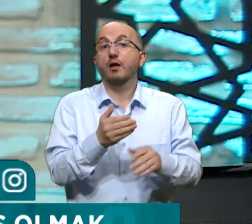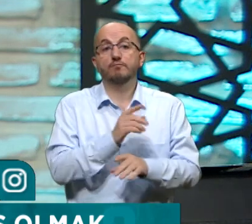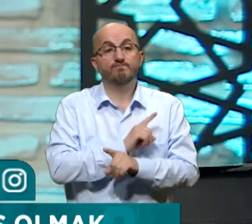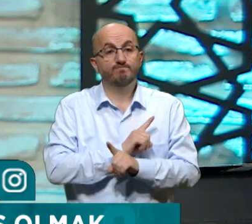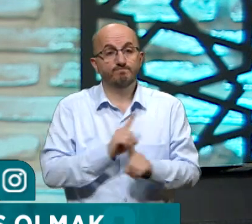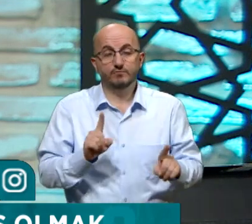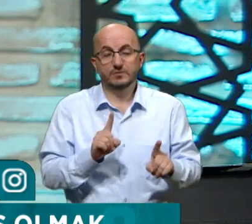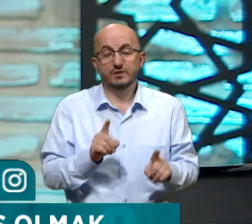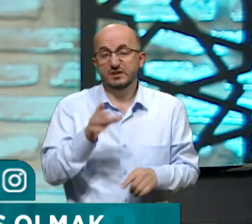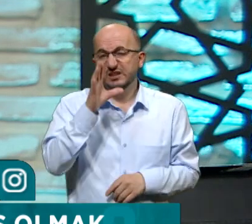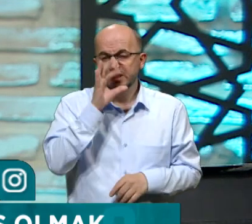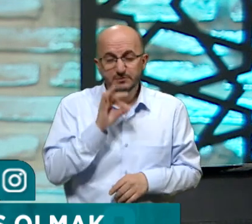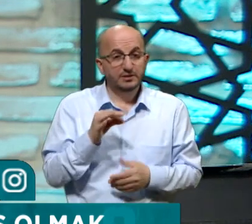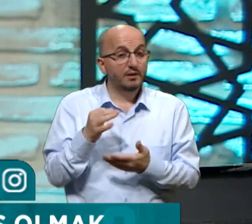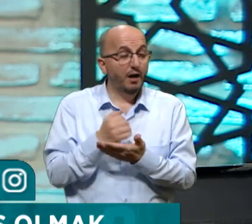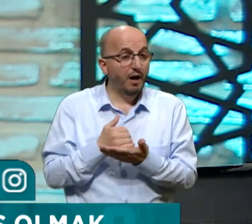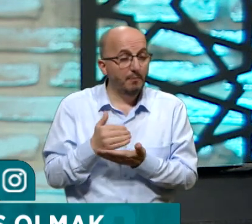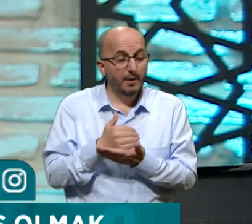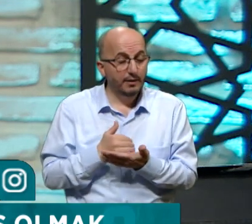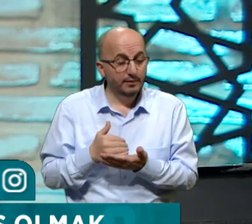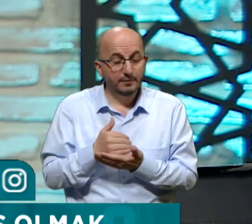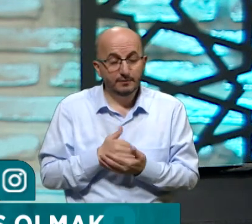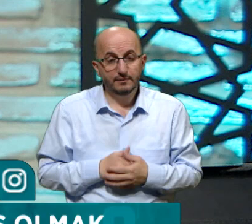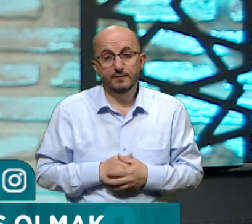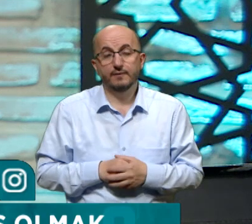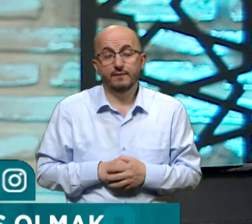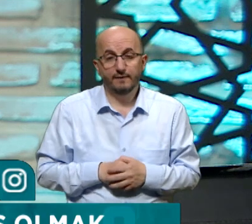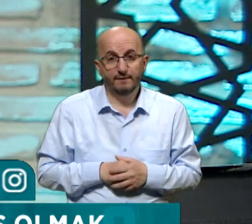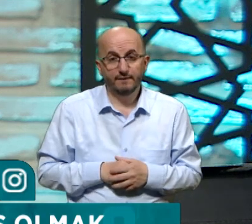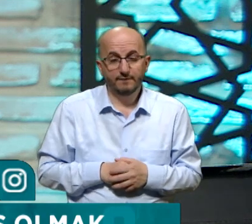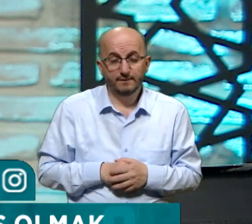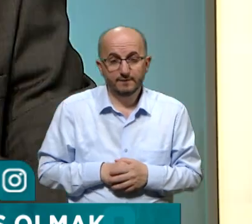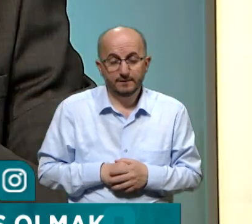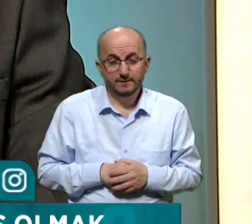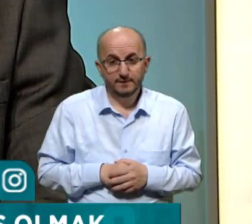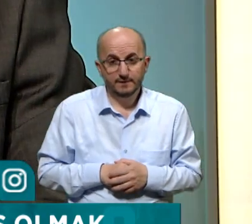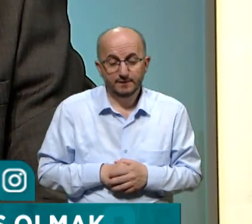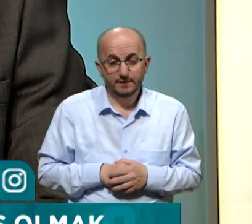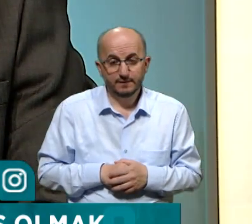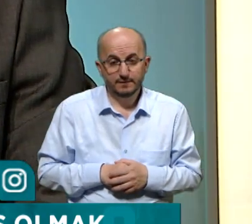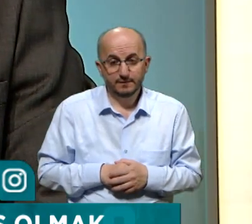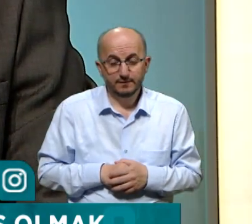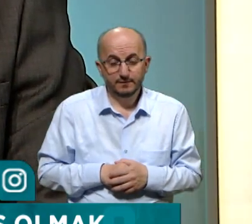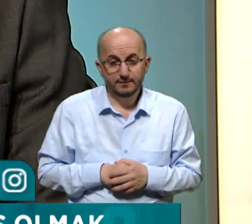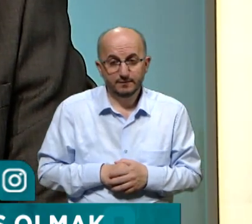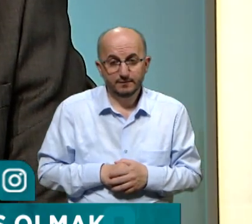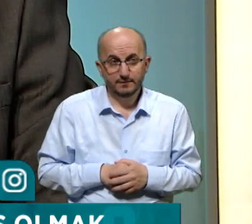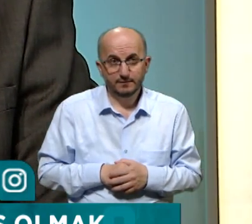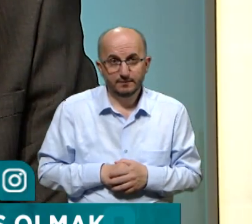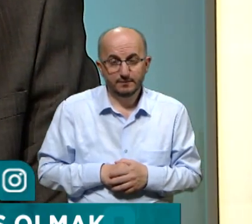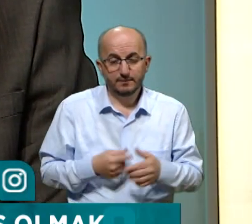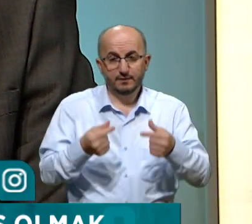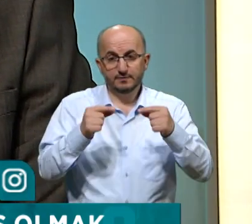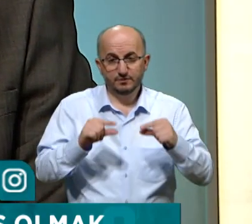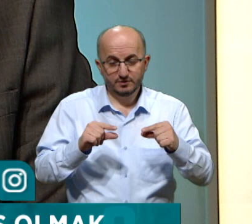diyor Sen kime ameli bırak Tabii ki Müslüm hadisedir Bilmem Hatta aviam Eruh ulem göster abi